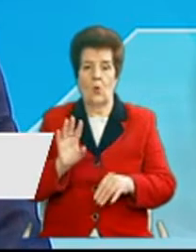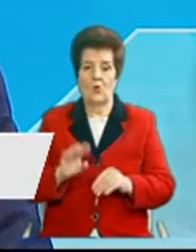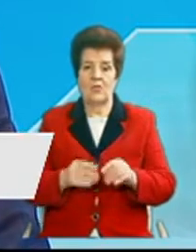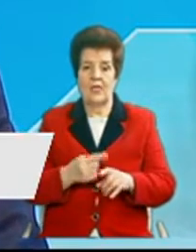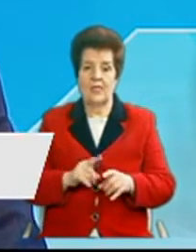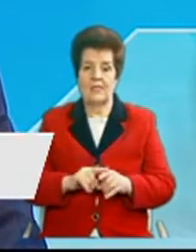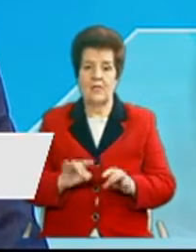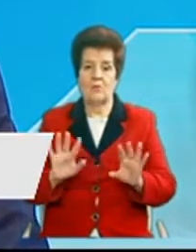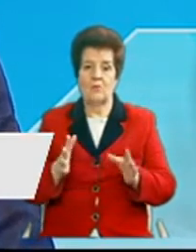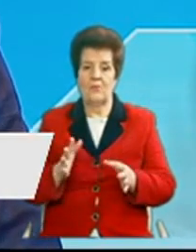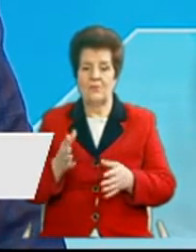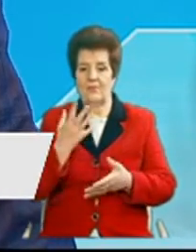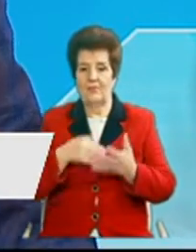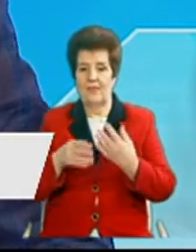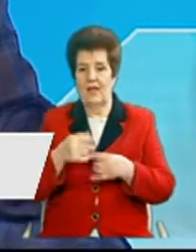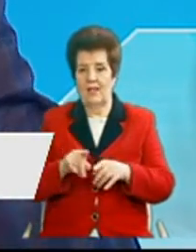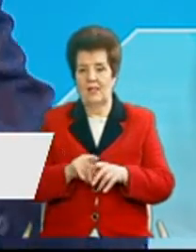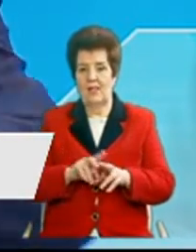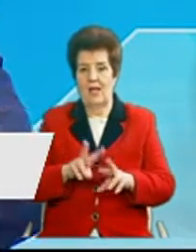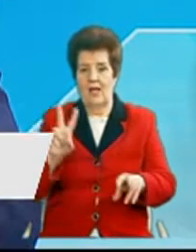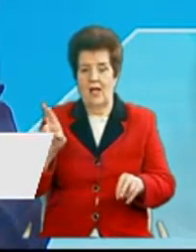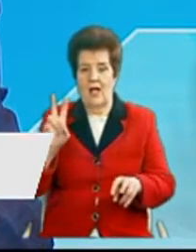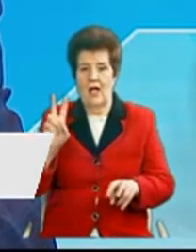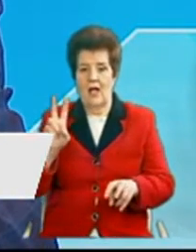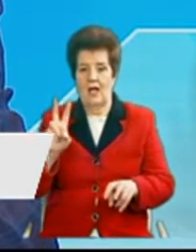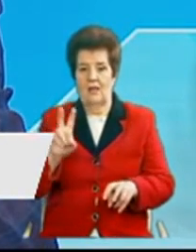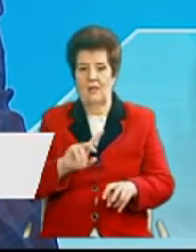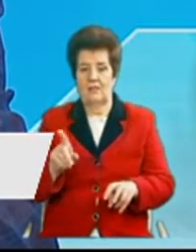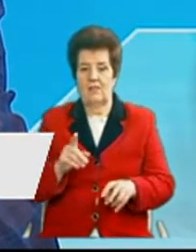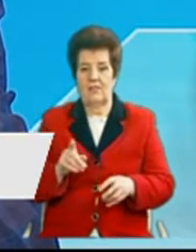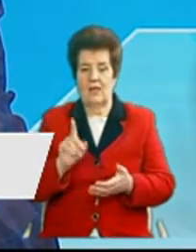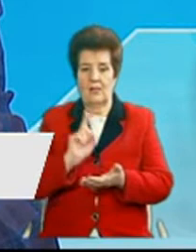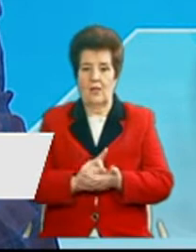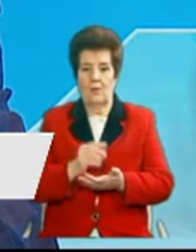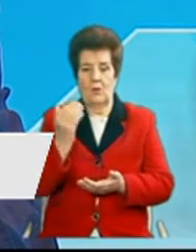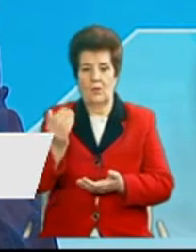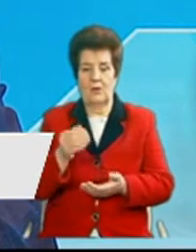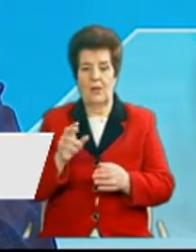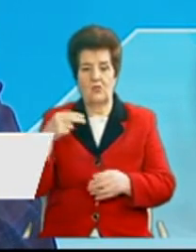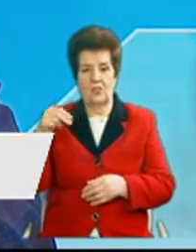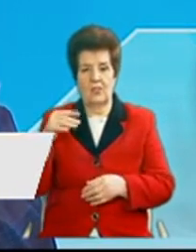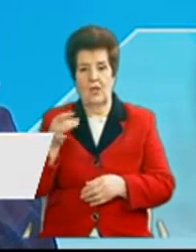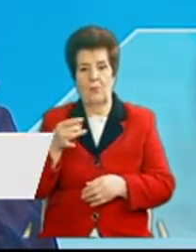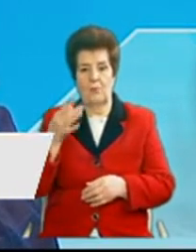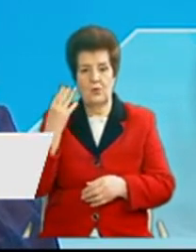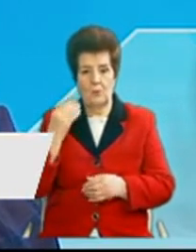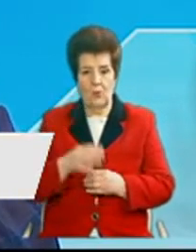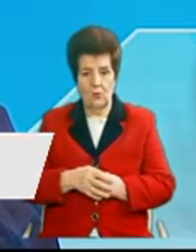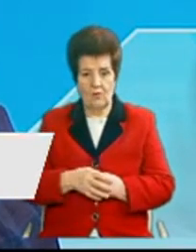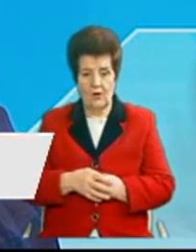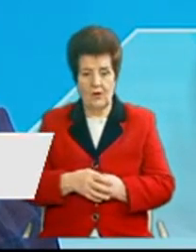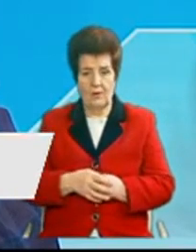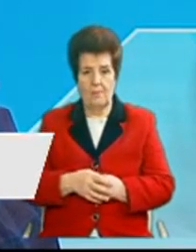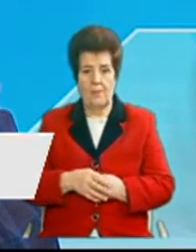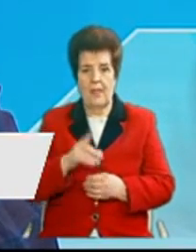niște momele electorale și nu țin de funcțiile sau de atribuțiile președintelor Republicii Moldova. Cât privește să fie